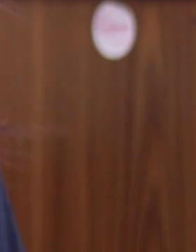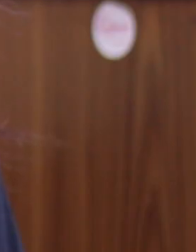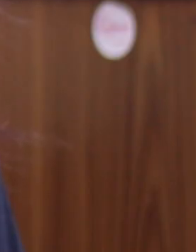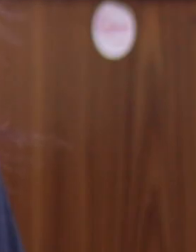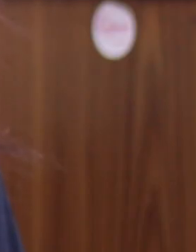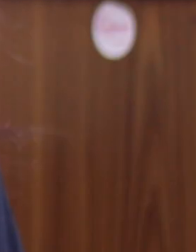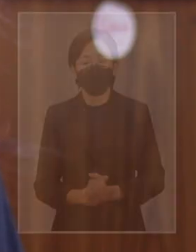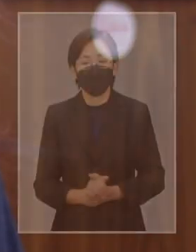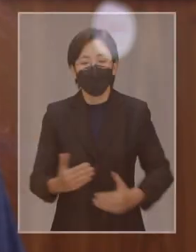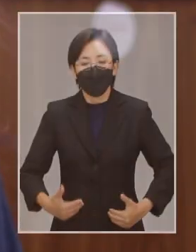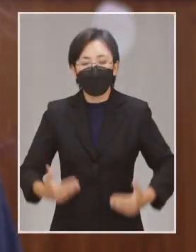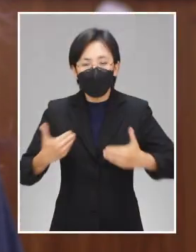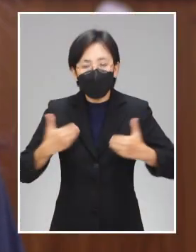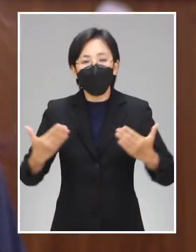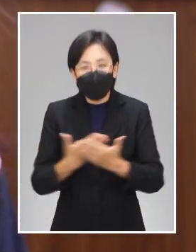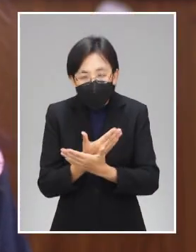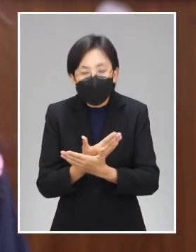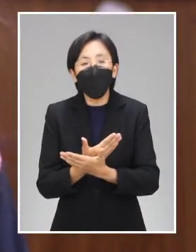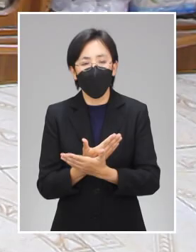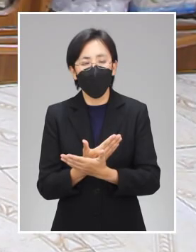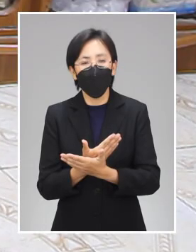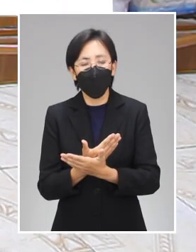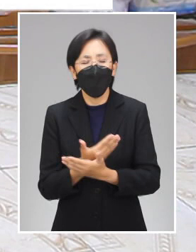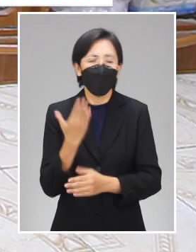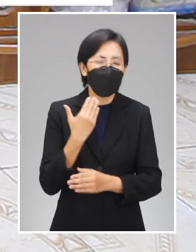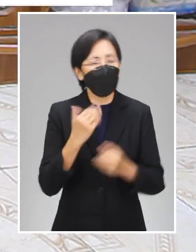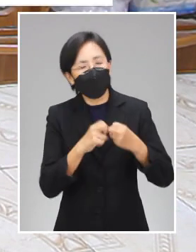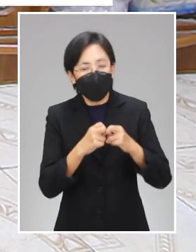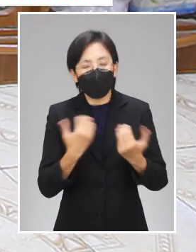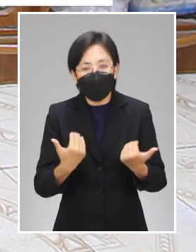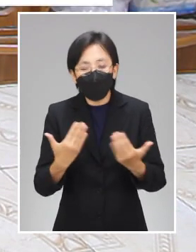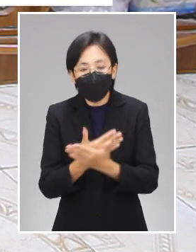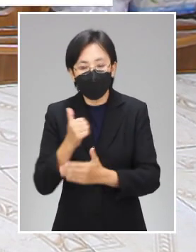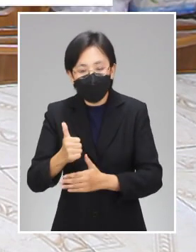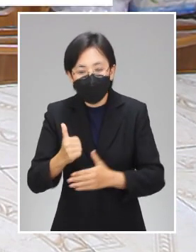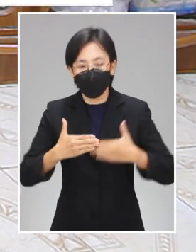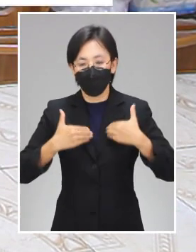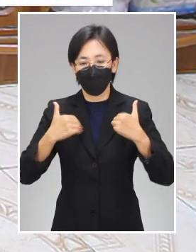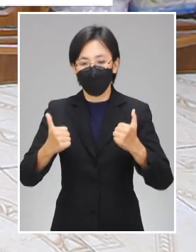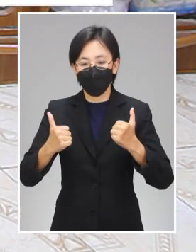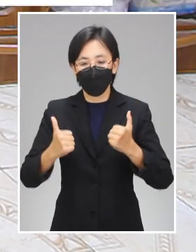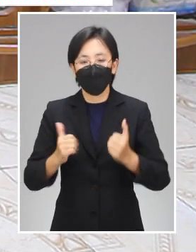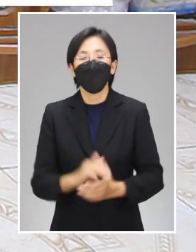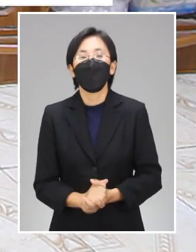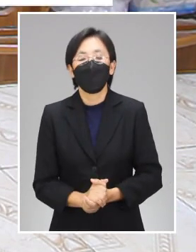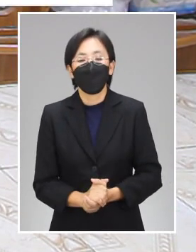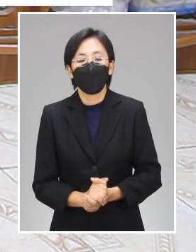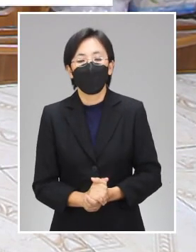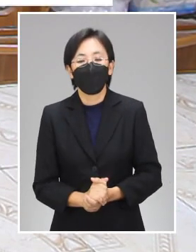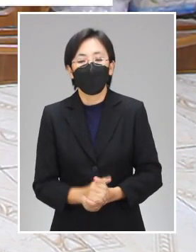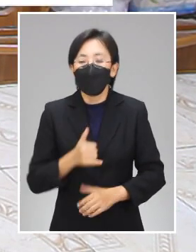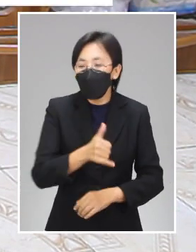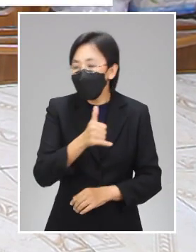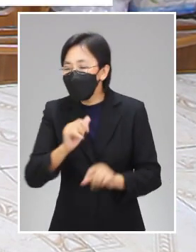ก็เปลี่ยนชีวิตคือดีขึ้นเยอะกว่าแต่ก่อนมากก็มีความสุขค่ะแล้วก็ดีแบบคือแบบไปไห